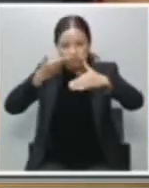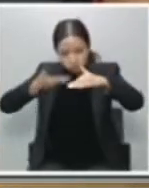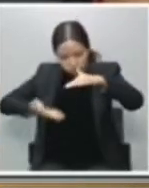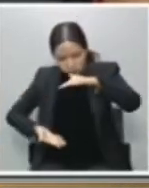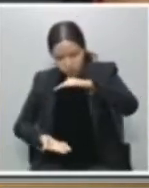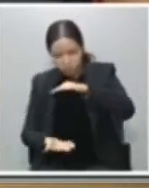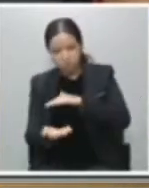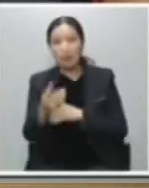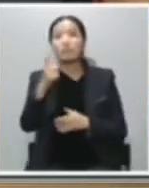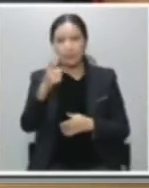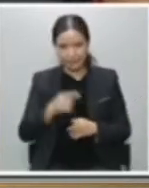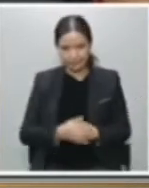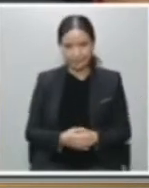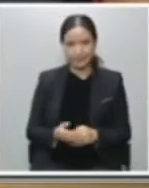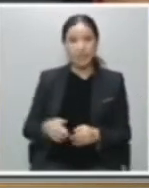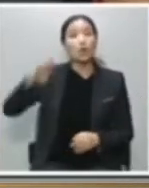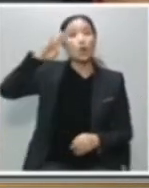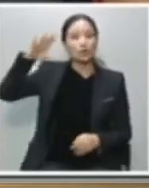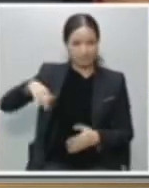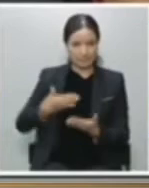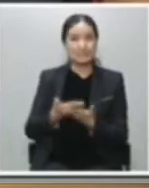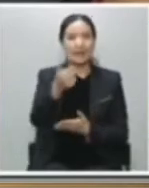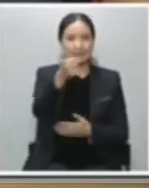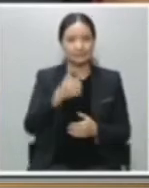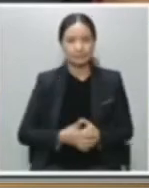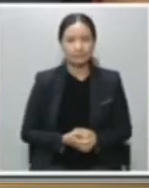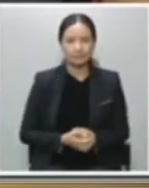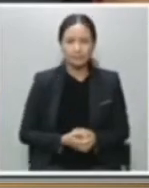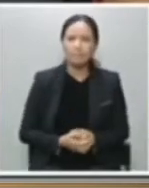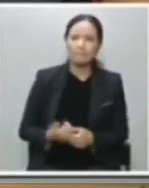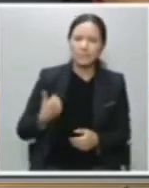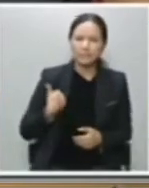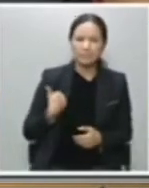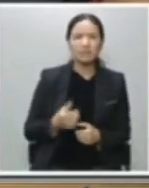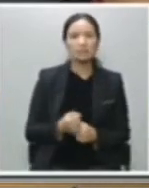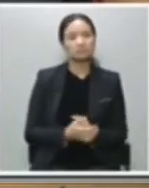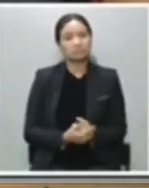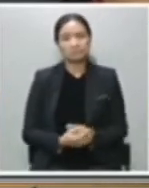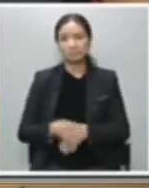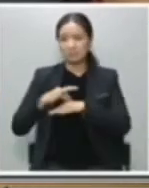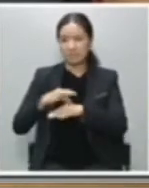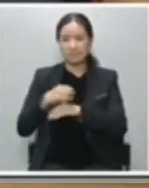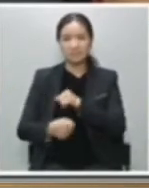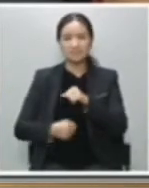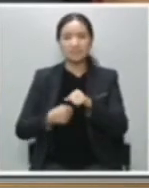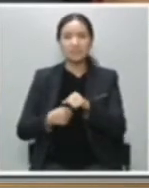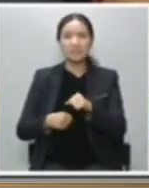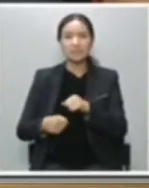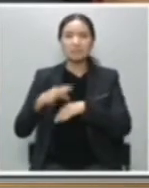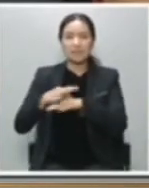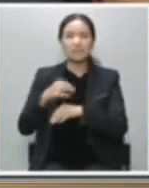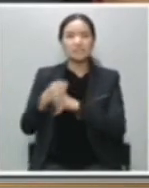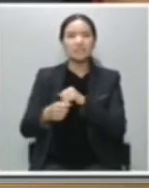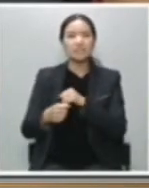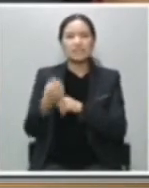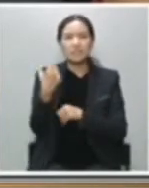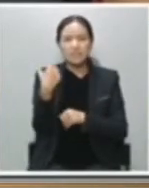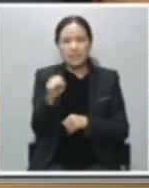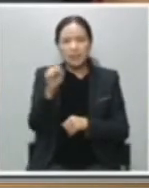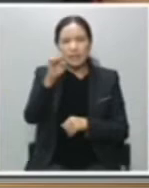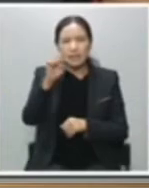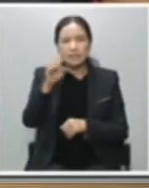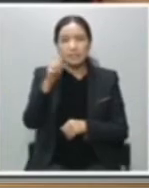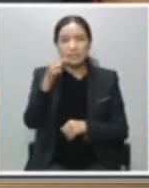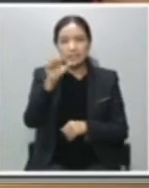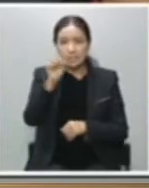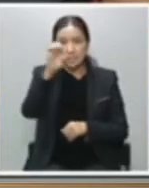ฏิวัติที่ผมเอ่ยชื่อมาสามคนย้อนหลังท่านประธานเห็นไหมครับไม่มีสิบตรีเลยมีแต่พลเอกหมดอันนี้เราก็ต้องยอมรับ